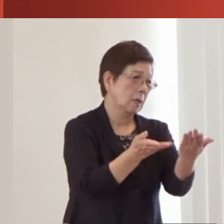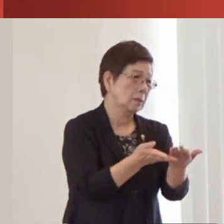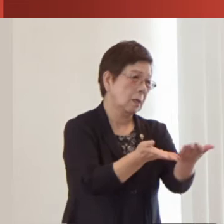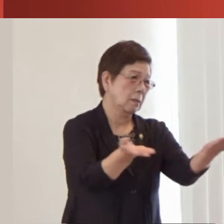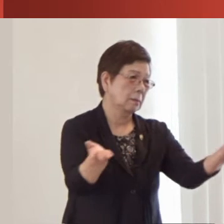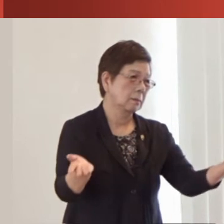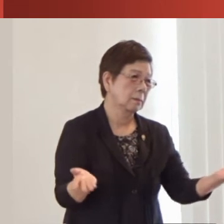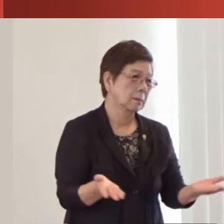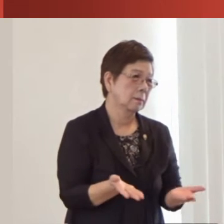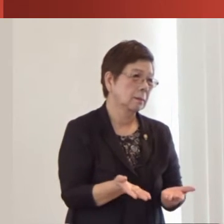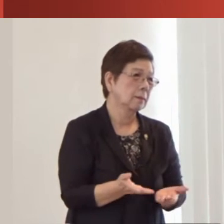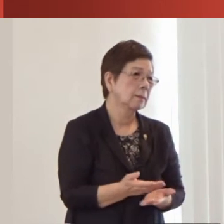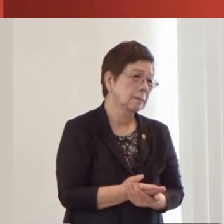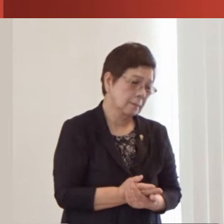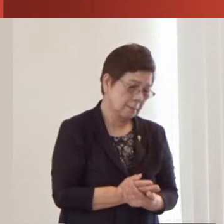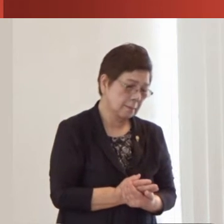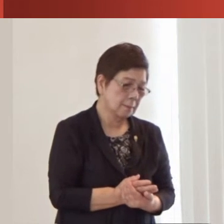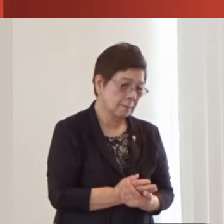この